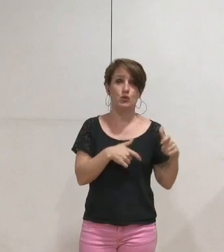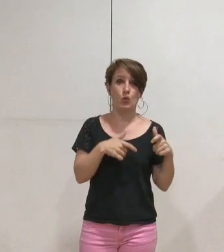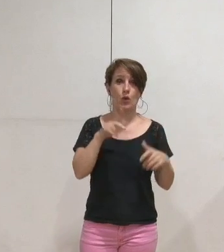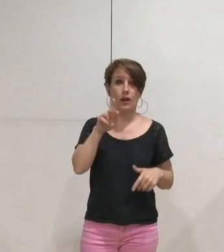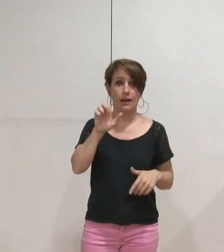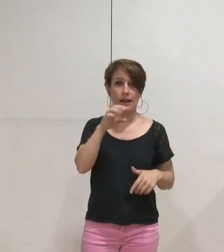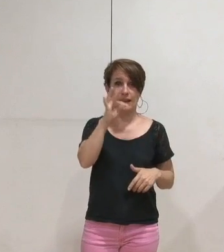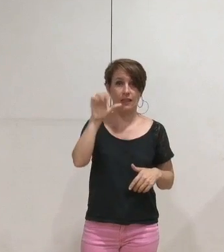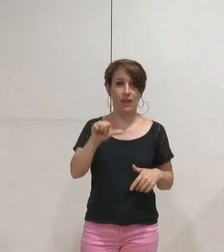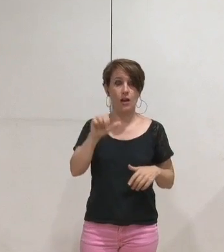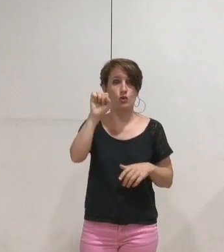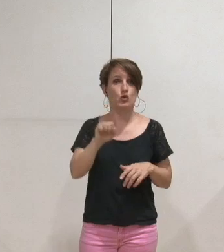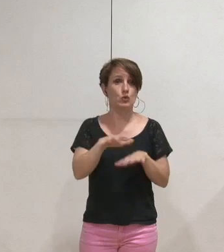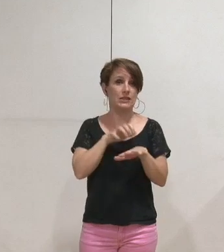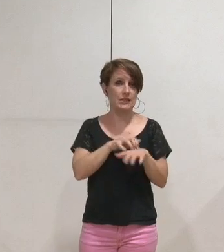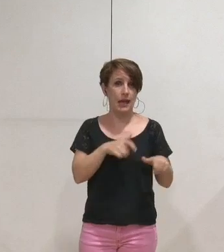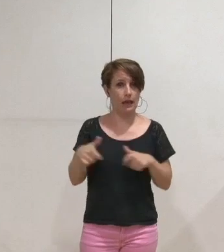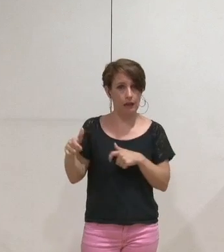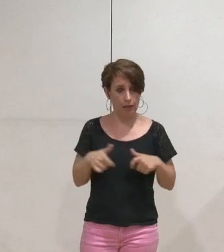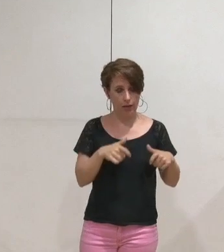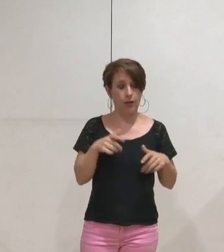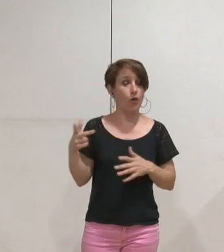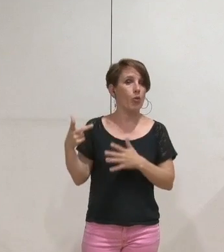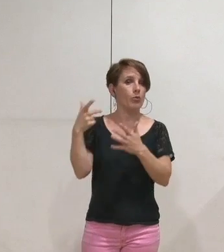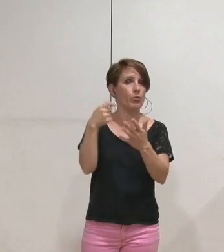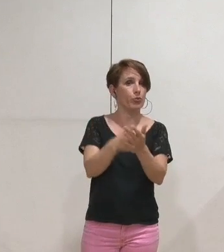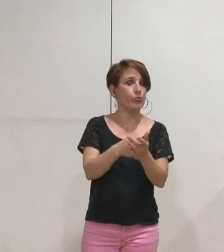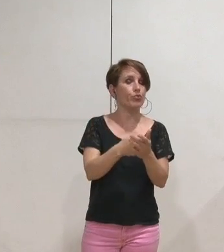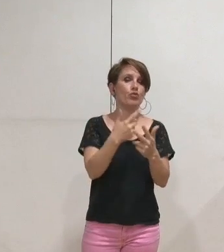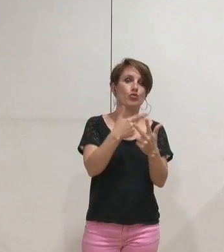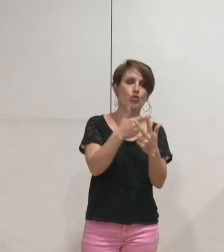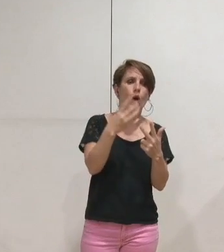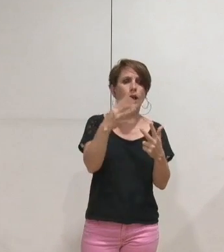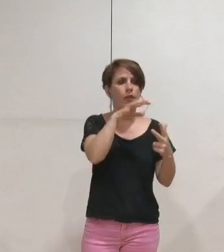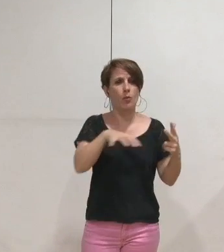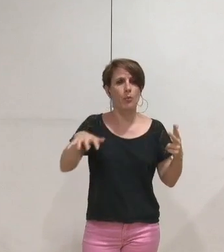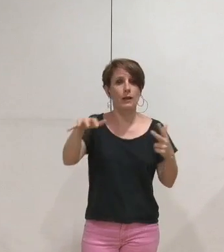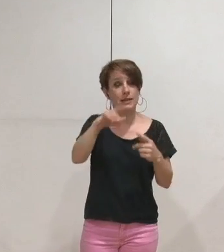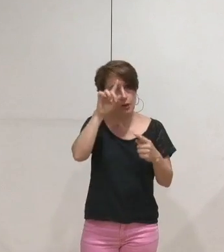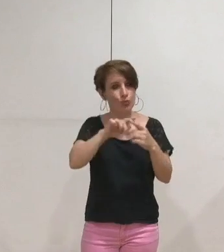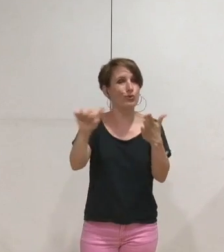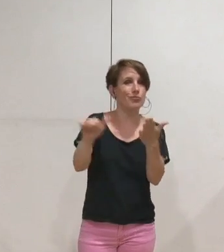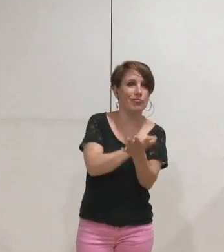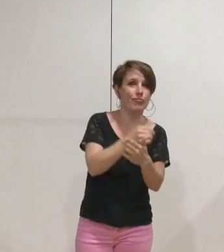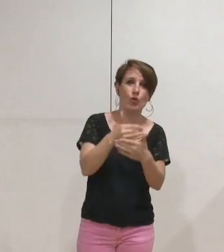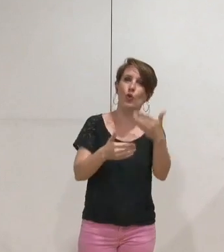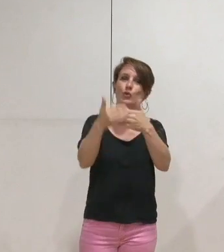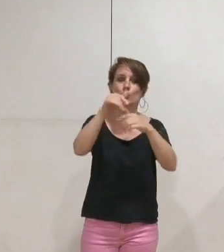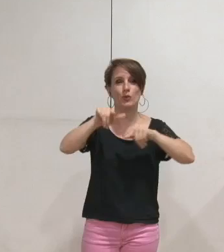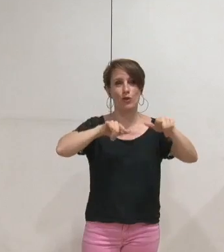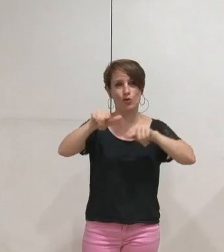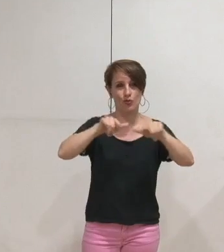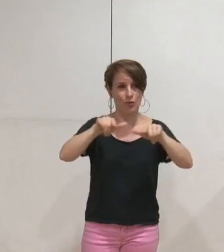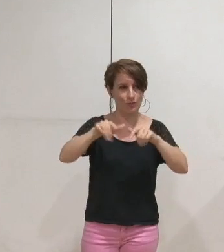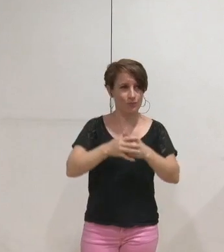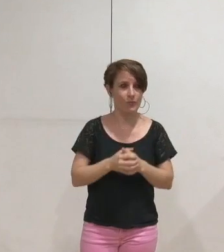parcel pour voilà sur la base d'une promesse de vente pour construire des logements et qui respectent à l'époque certain nombre de